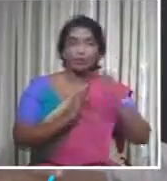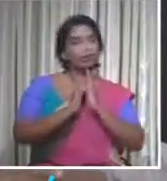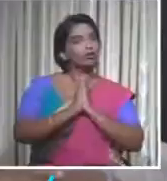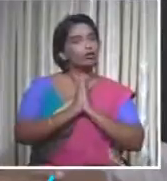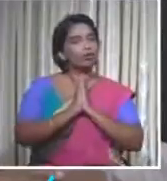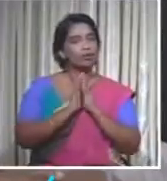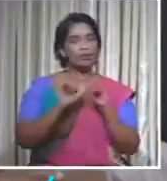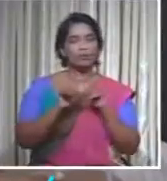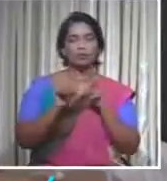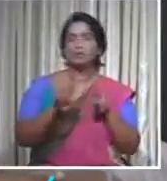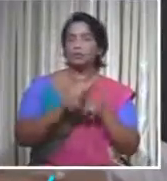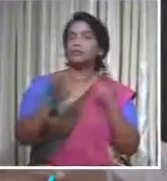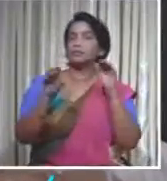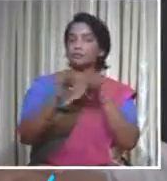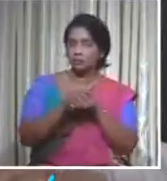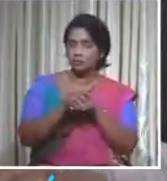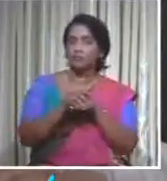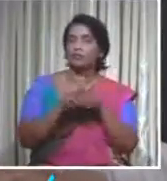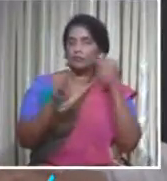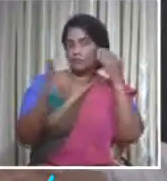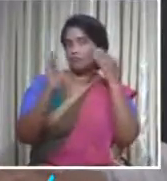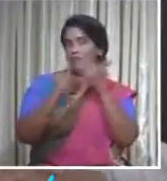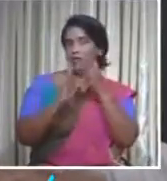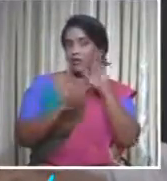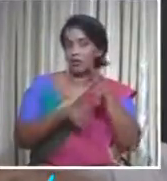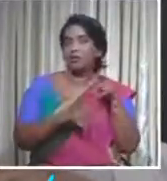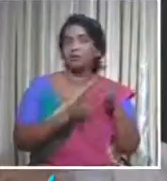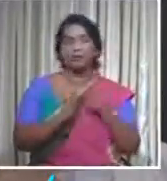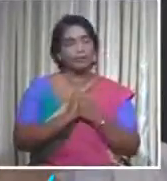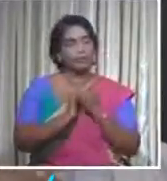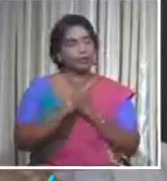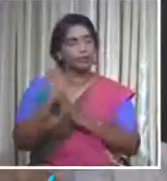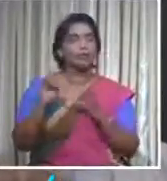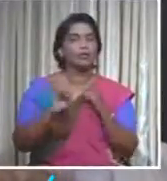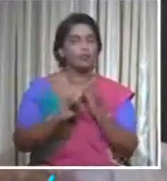बौद्ध कुछ अमचरवे विडय